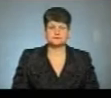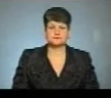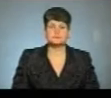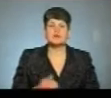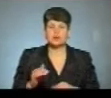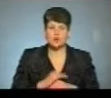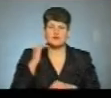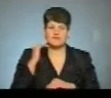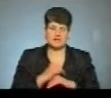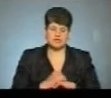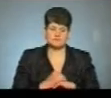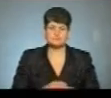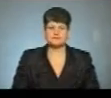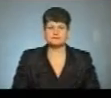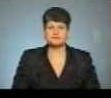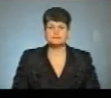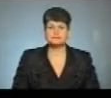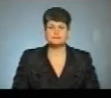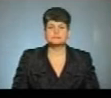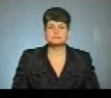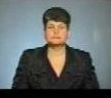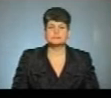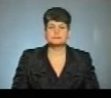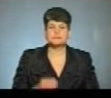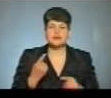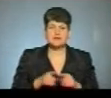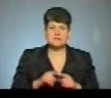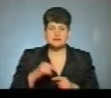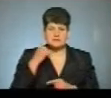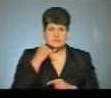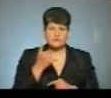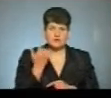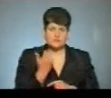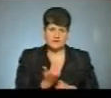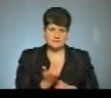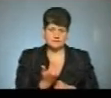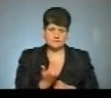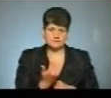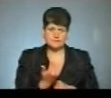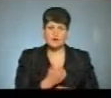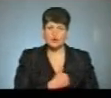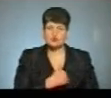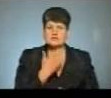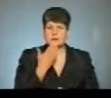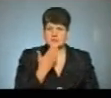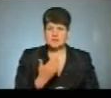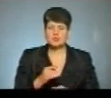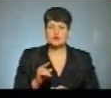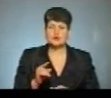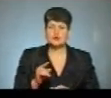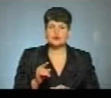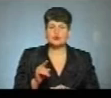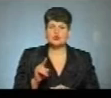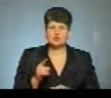Доброго вечора. Добрий вечір. Це дзвониться мене. Я хочу запитати, це чого